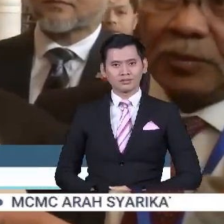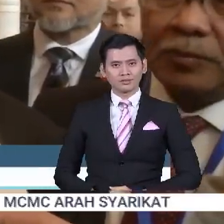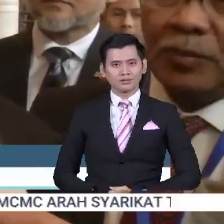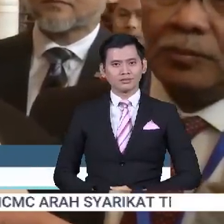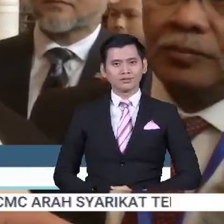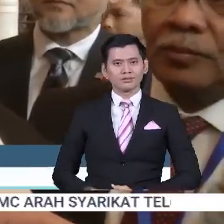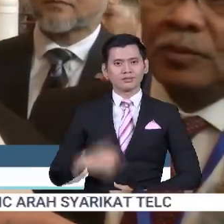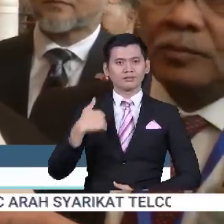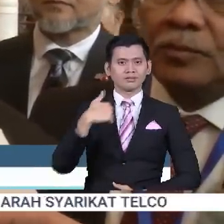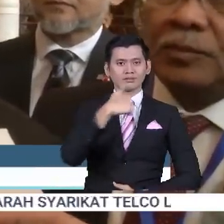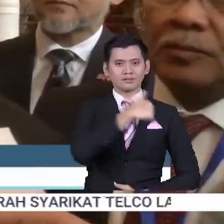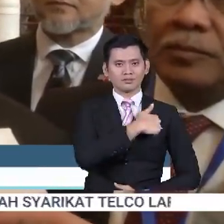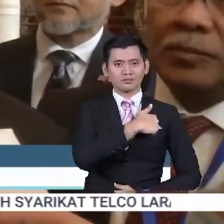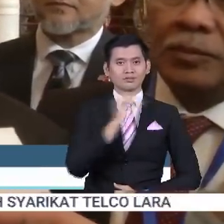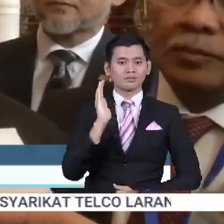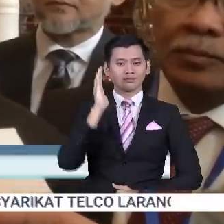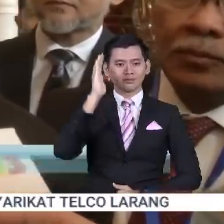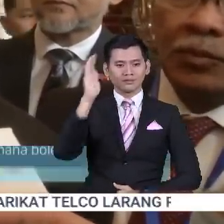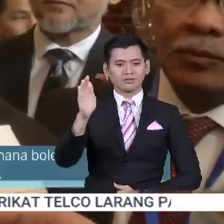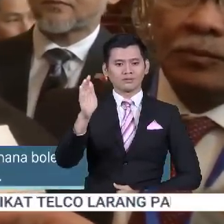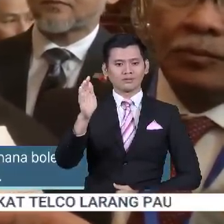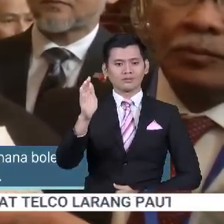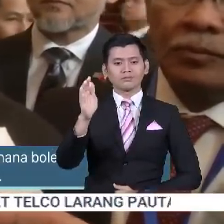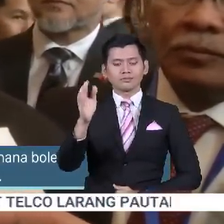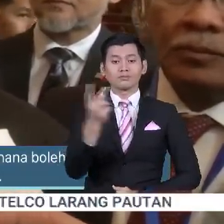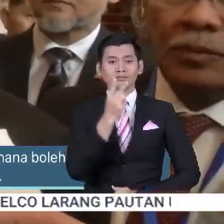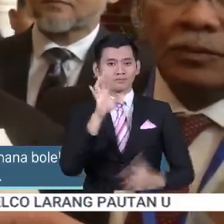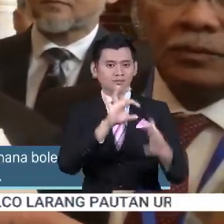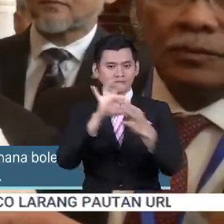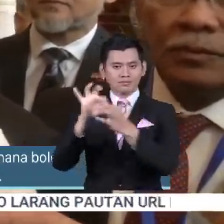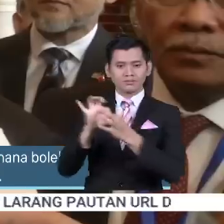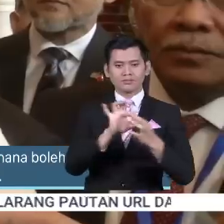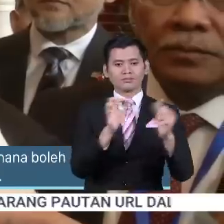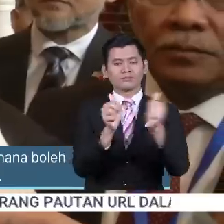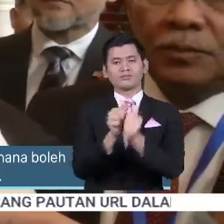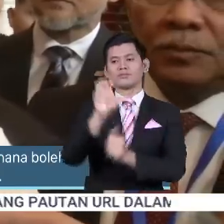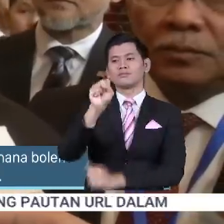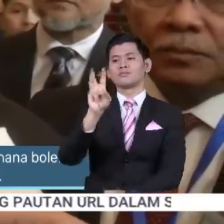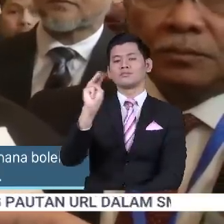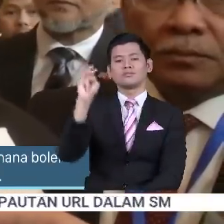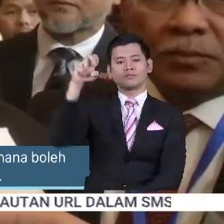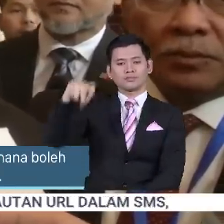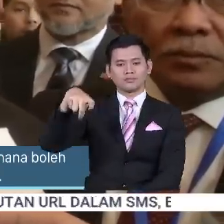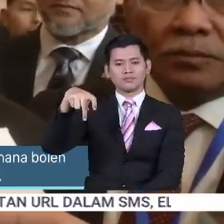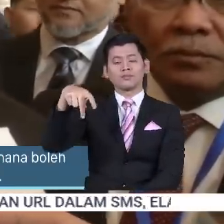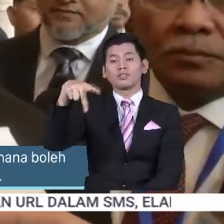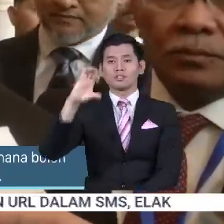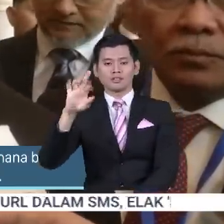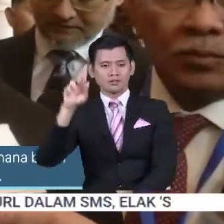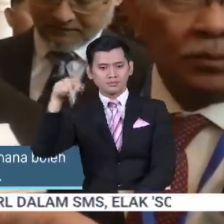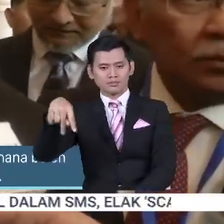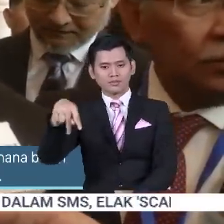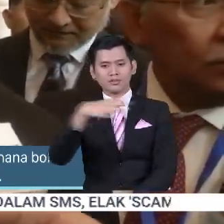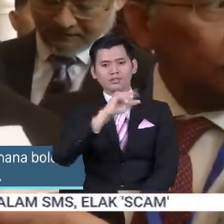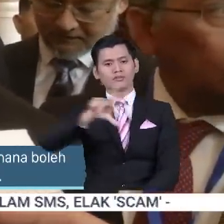We will then work closely with SME Corp and the rest on how do we can improve. I think PM wanted to see the spillover effect